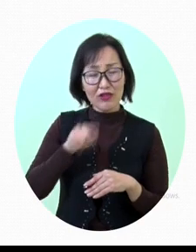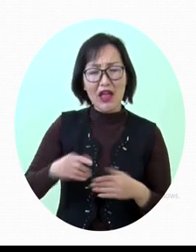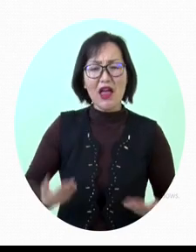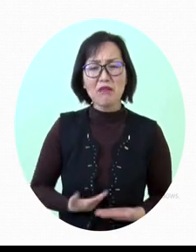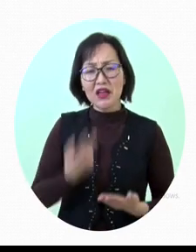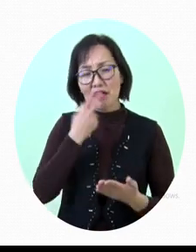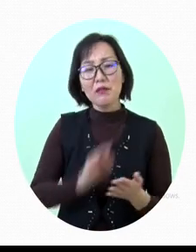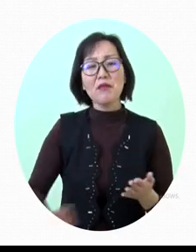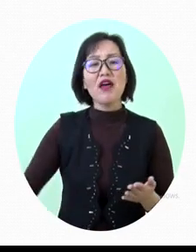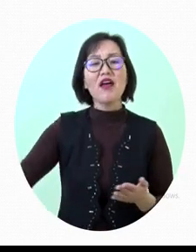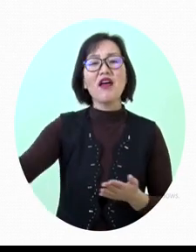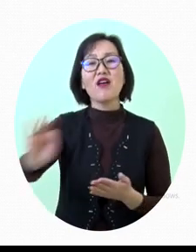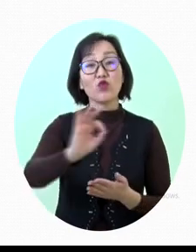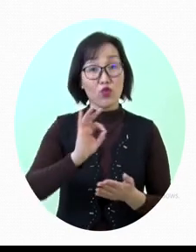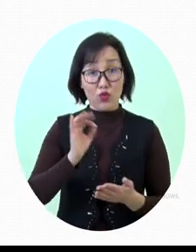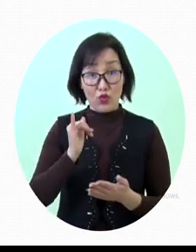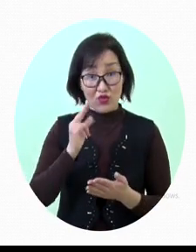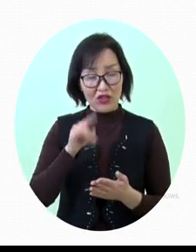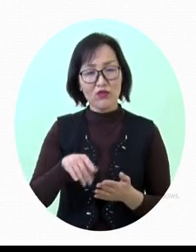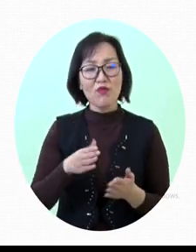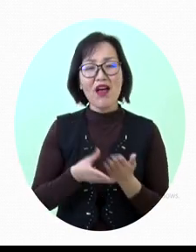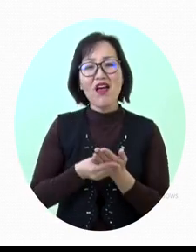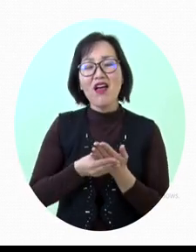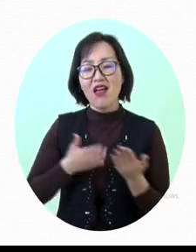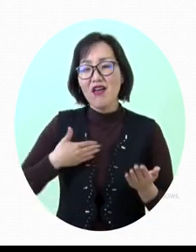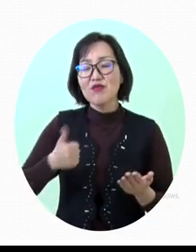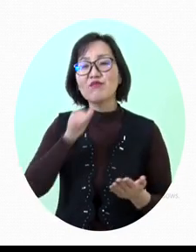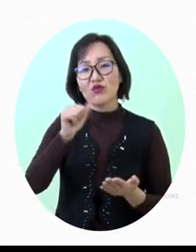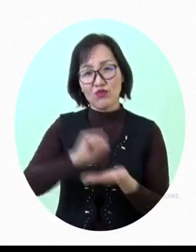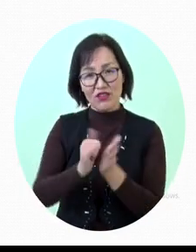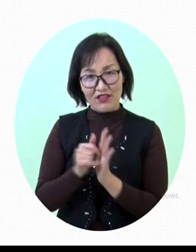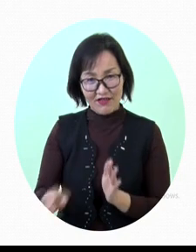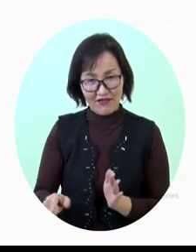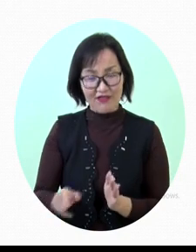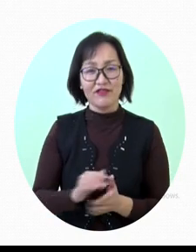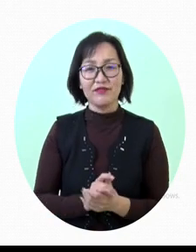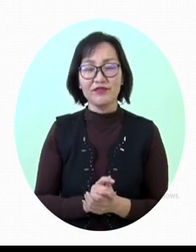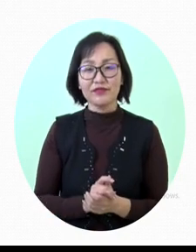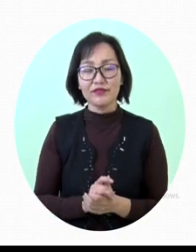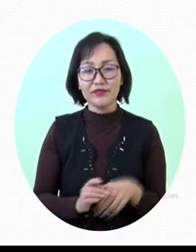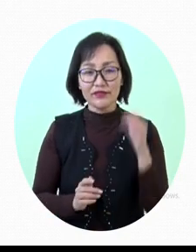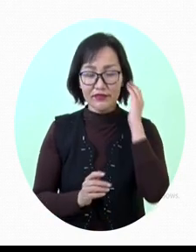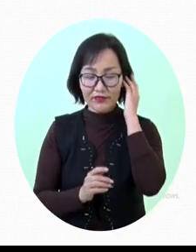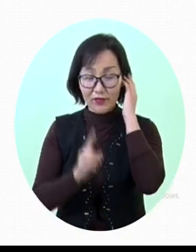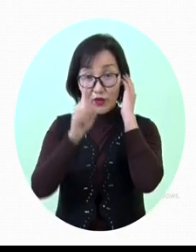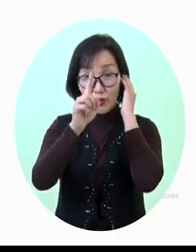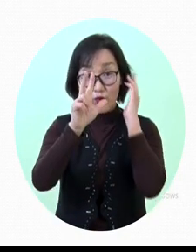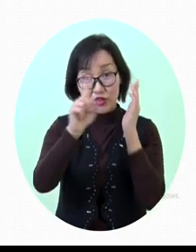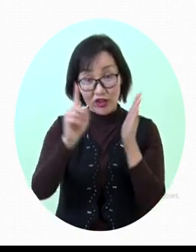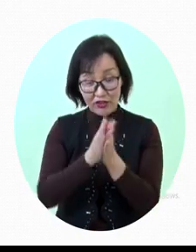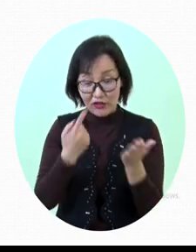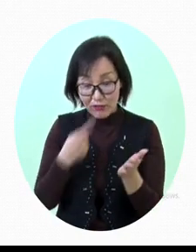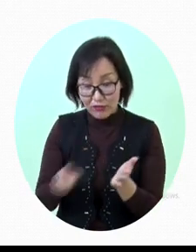амьдрал дээр байдаггүй зүйл учраас одоо бодтой биш зүйл байна. За багш нэг зургийг үзүүлээ. Хүүхэд болхон